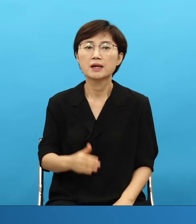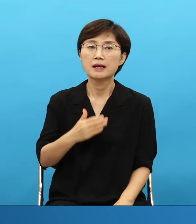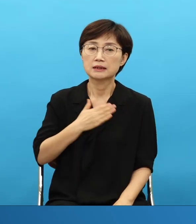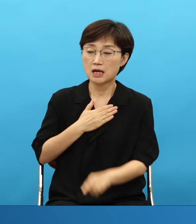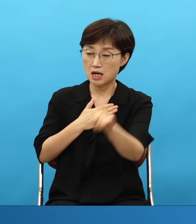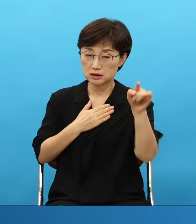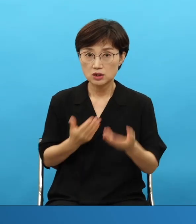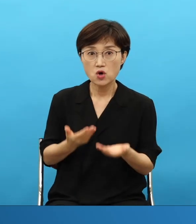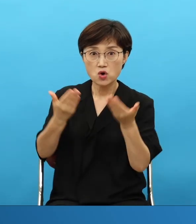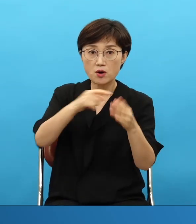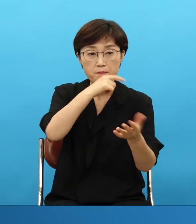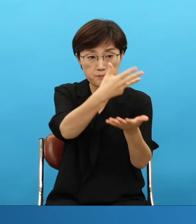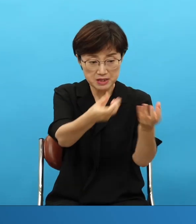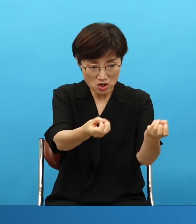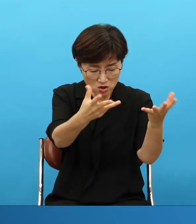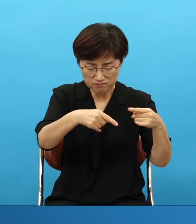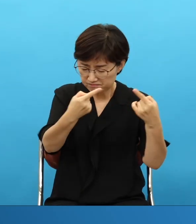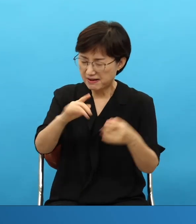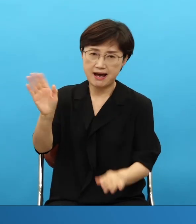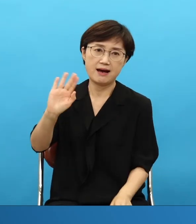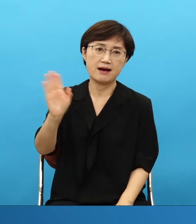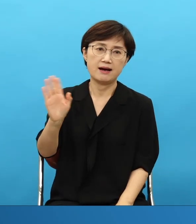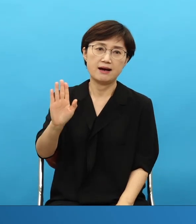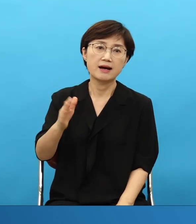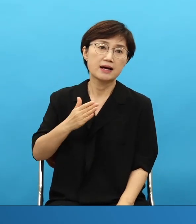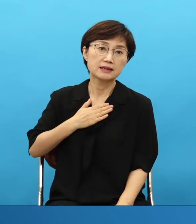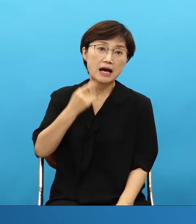나는 그들이 드리는 피의 전제를 드리지 아니하며